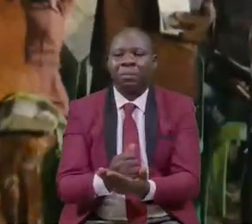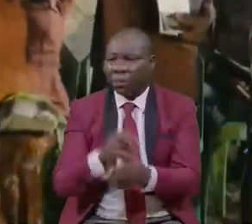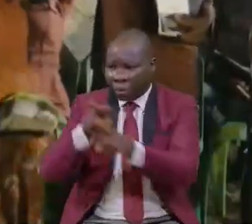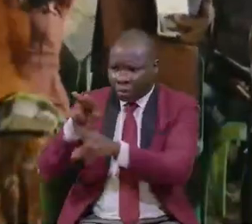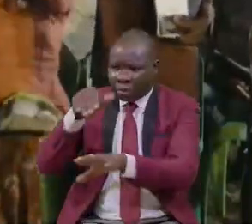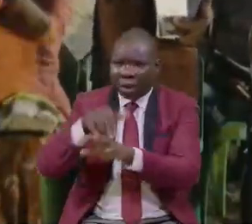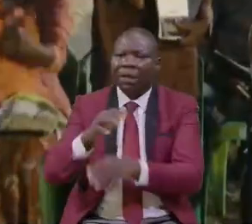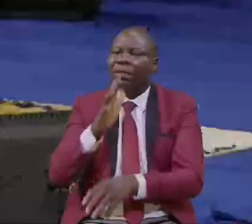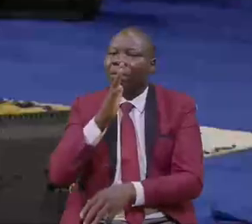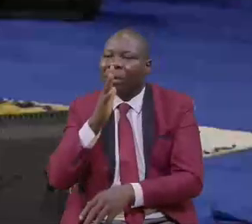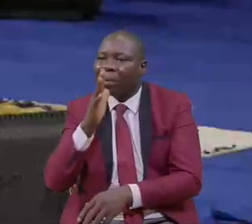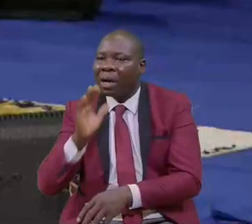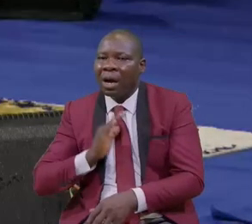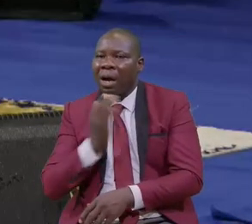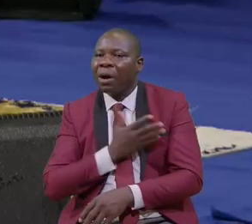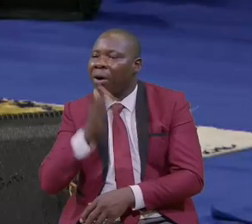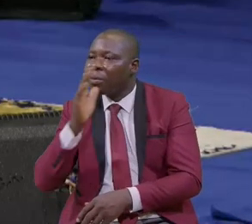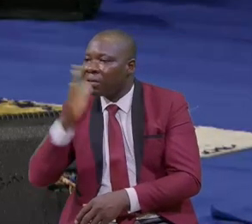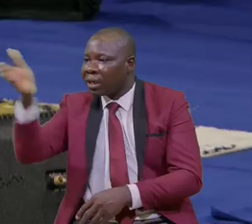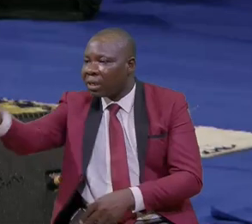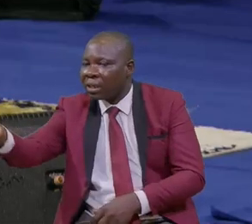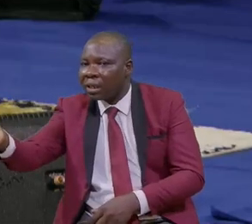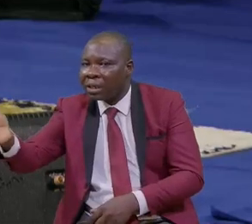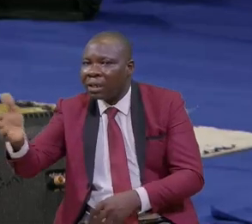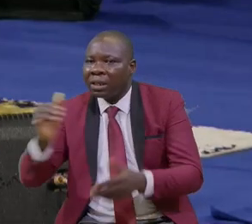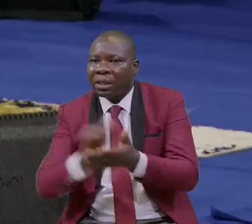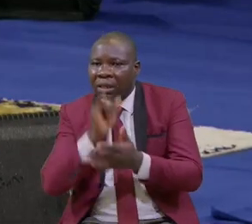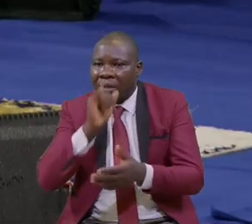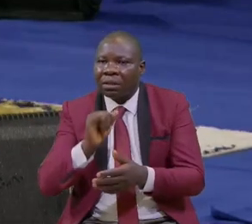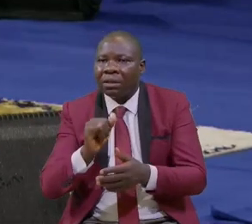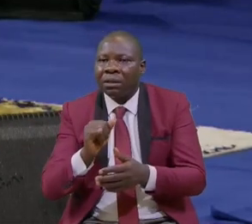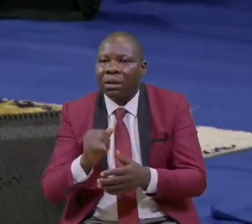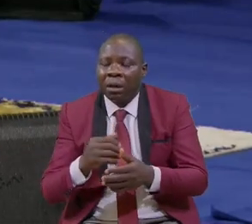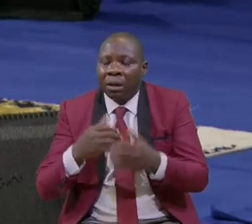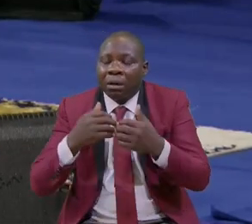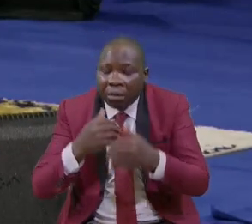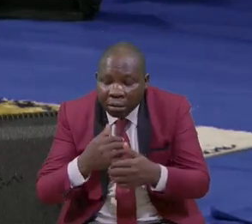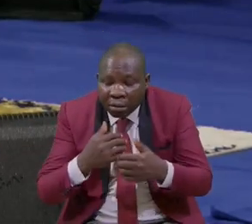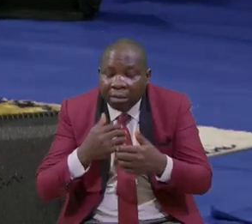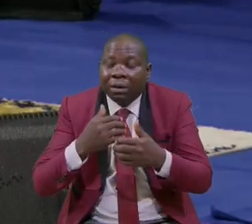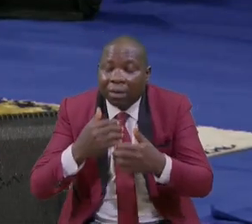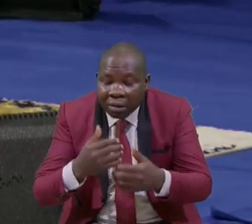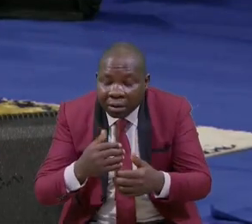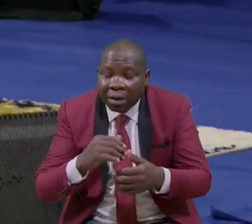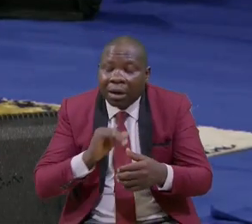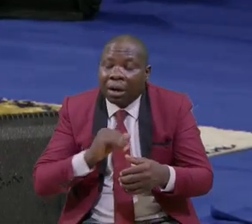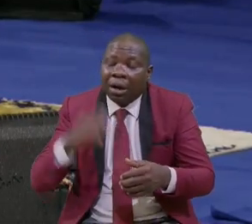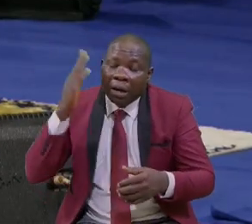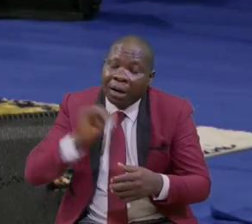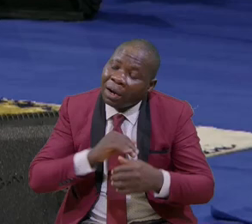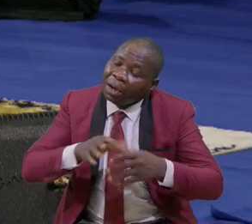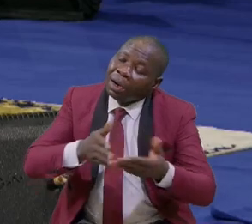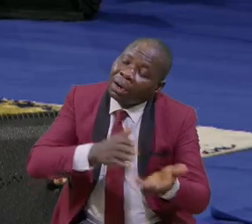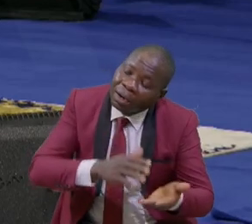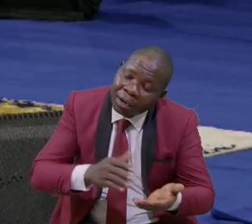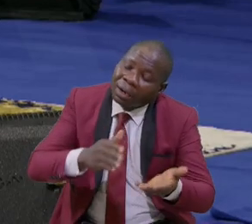guéri maman notre maman qui est là-bas qui respire du Sou mon mon enfant je vais